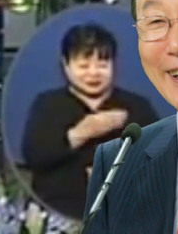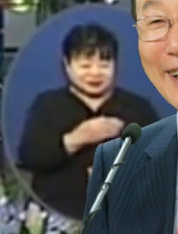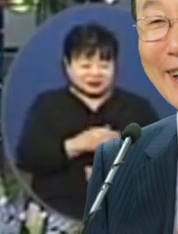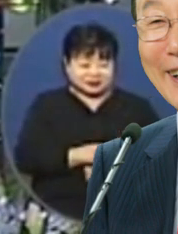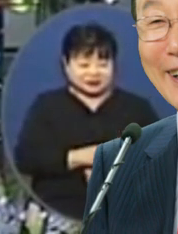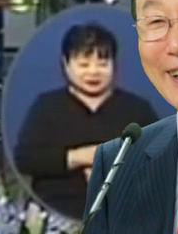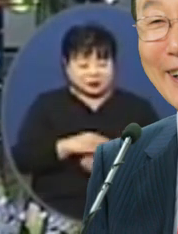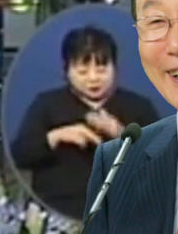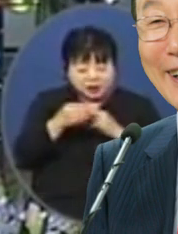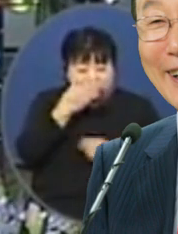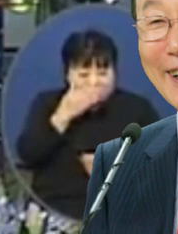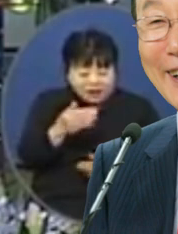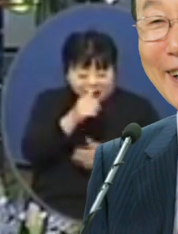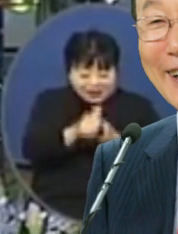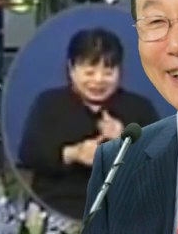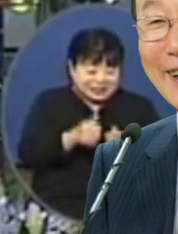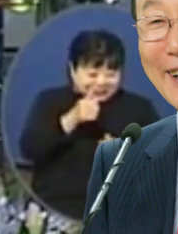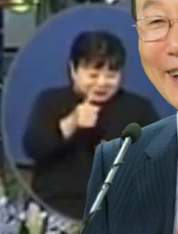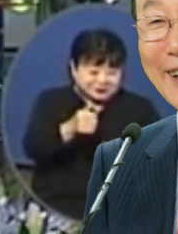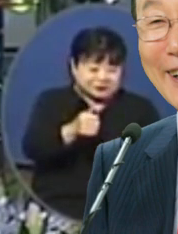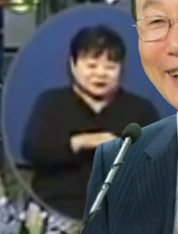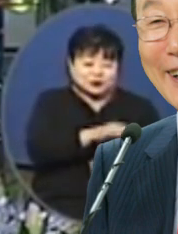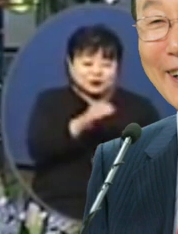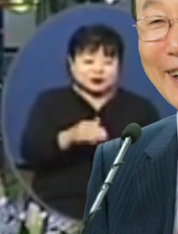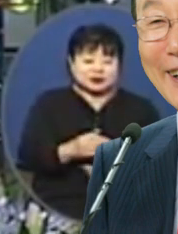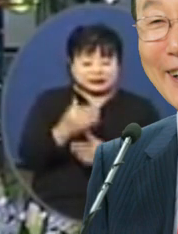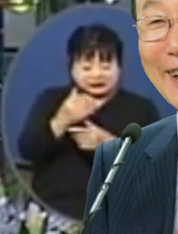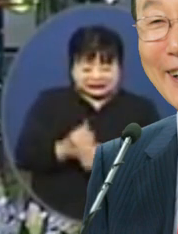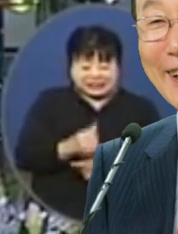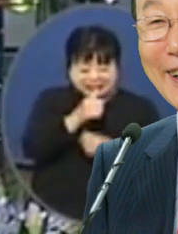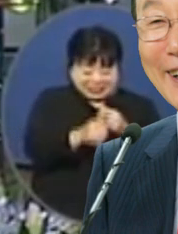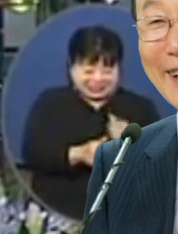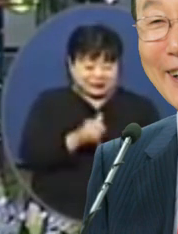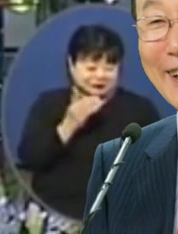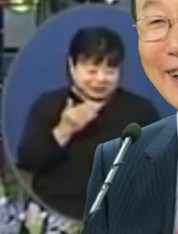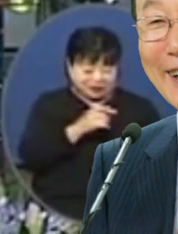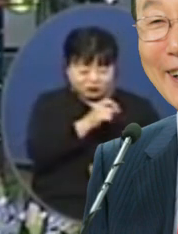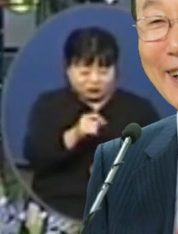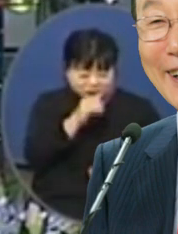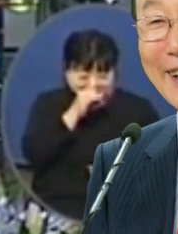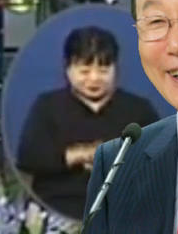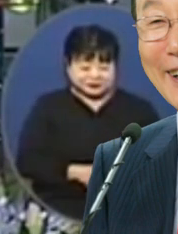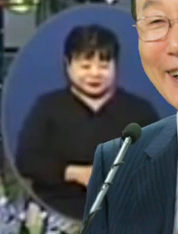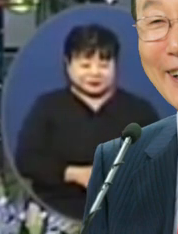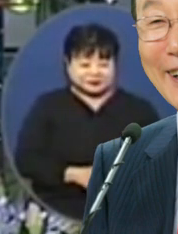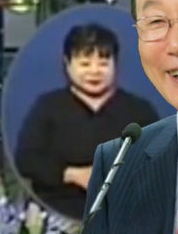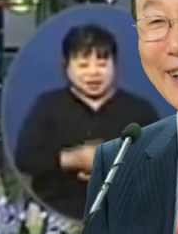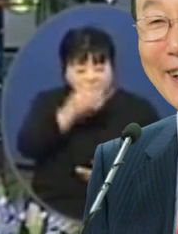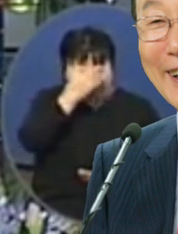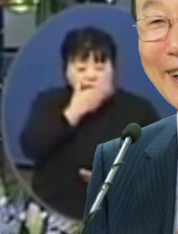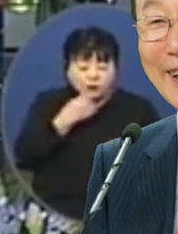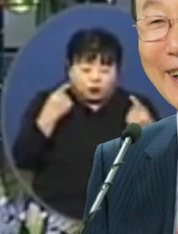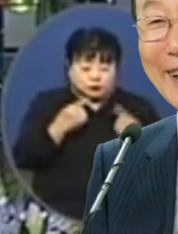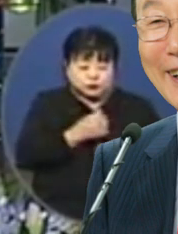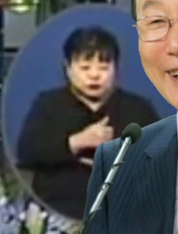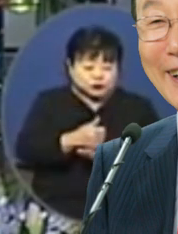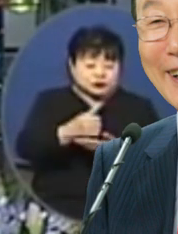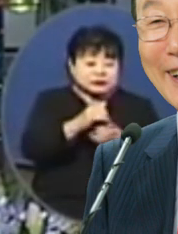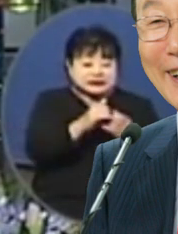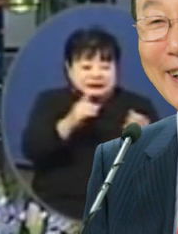것입니다. 우리 하나님은 우리가 의뢰하는 하나님이라고 성경은 말합니다. 기독교의 복음은 주님께서